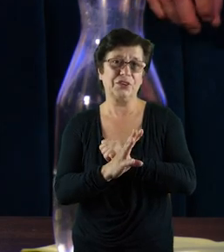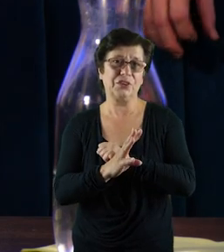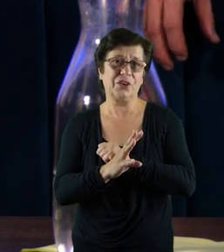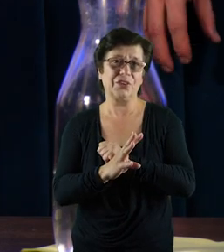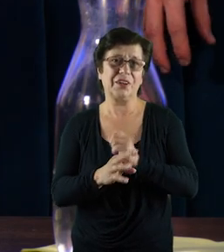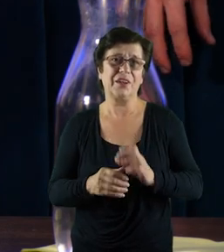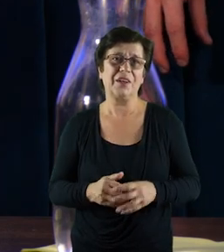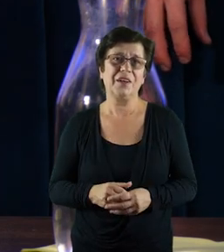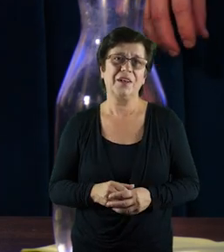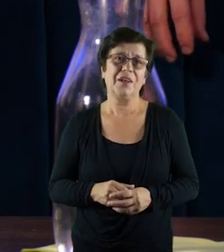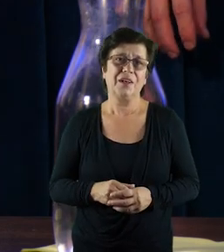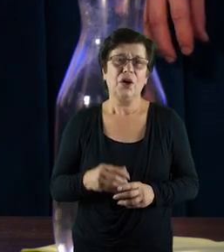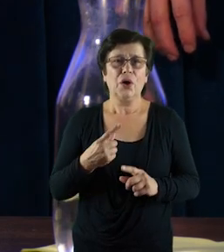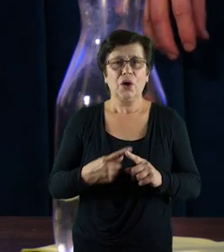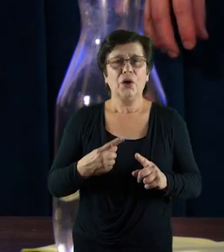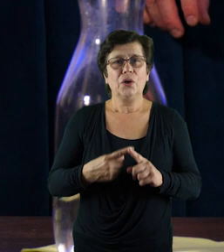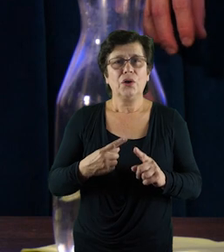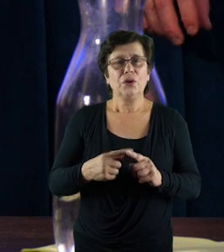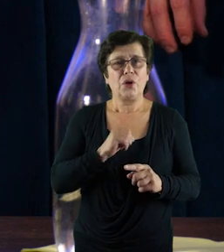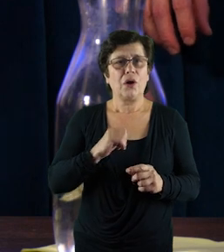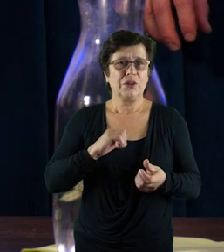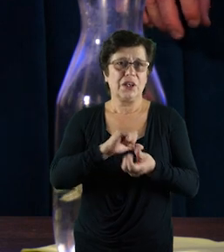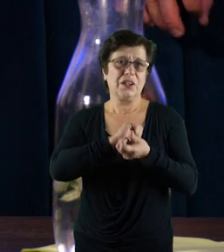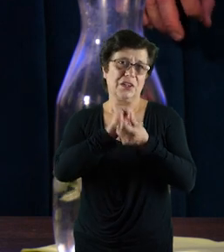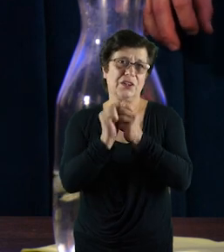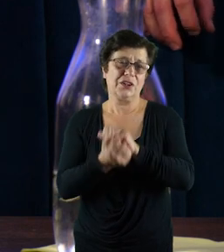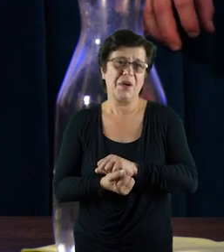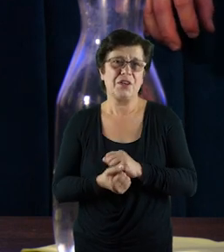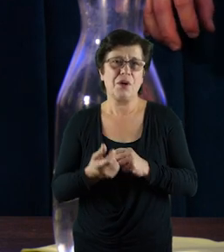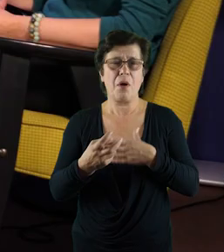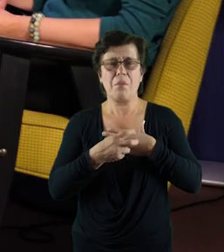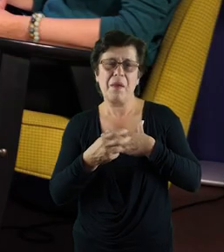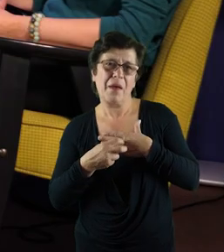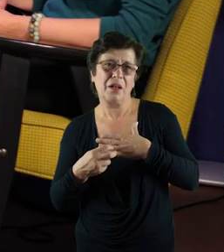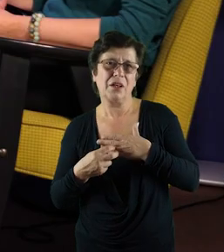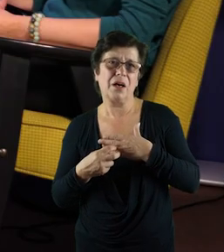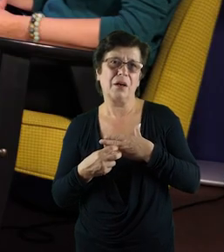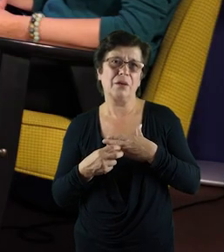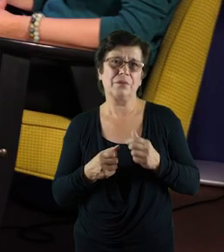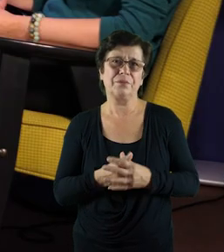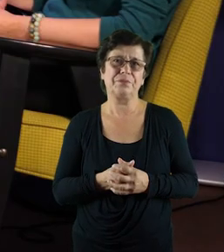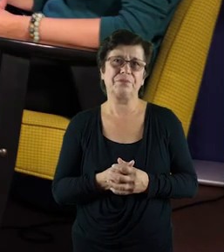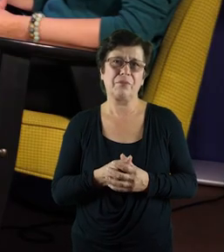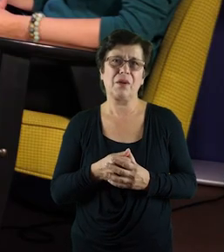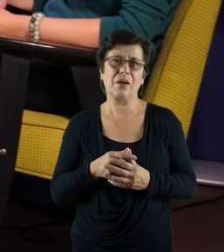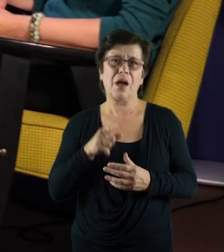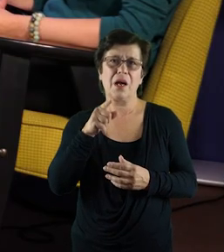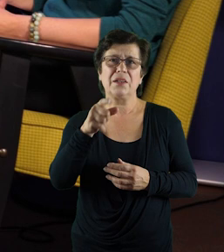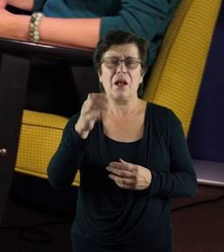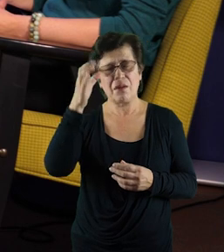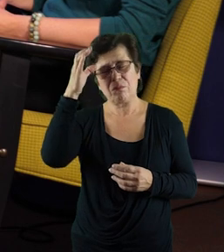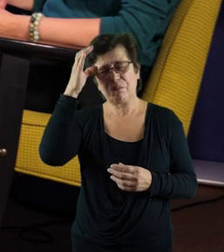30, dobrze mówię, trochę się zmieniły pewne opcje badawcze i Przyboś chyba tego potrzebuje. Znaczy jest taka